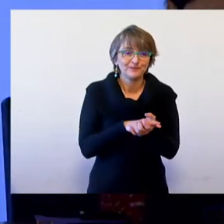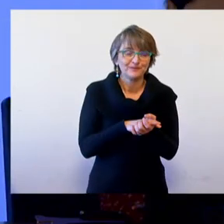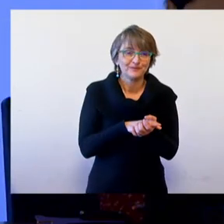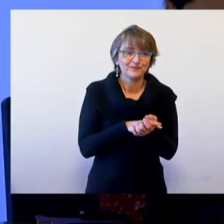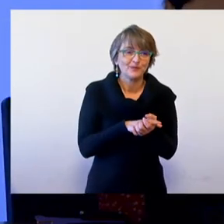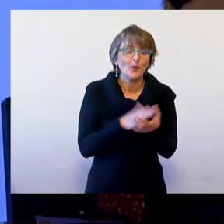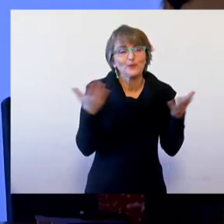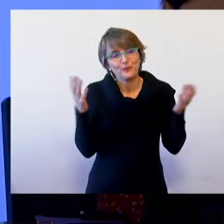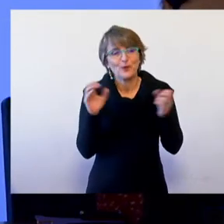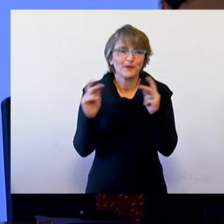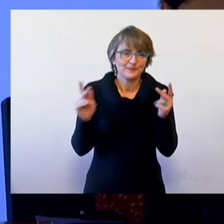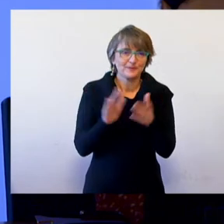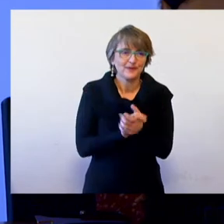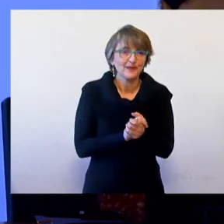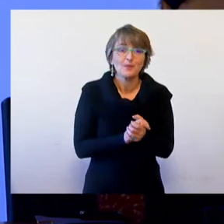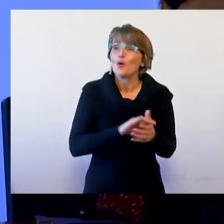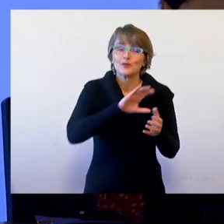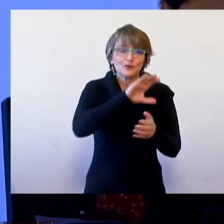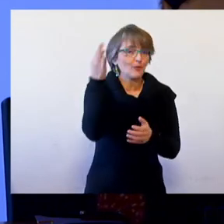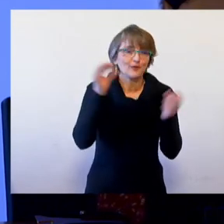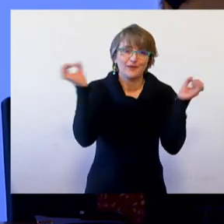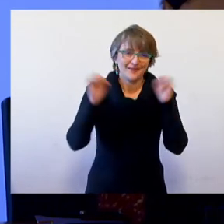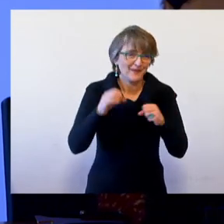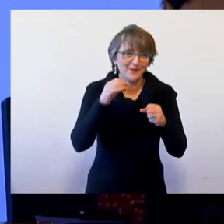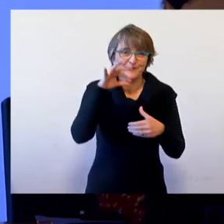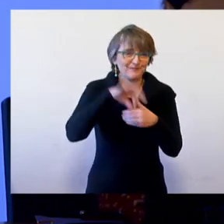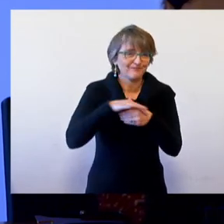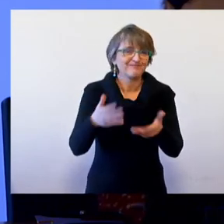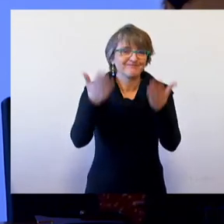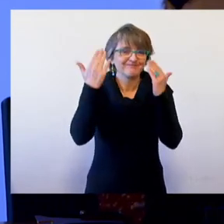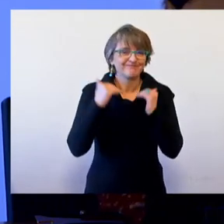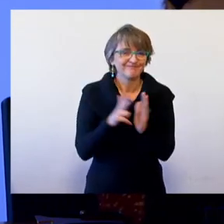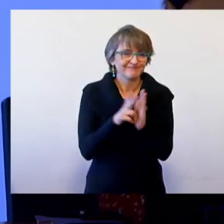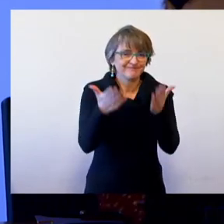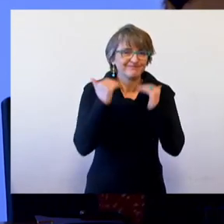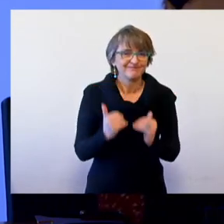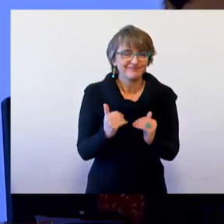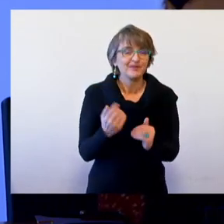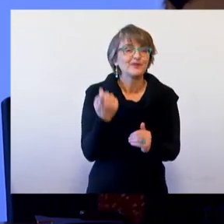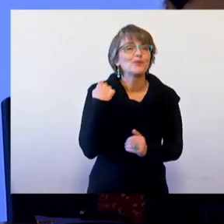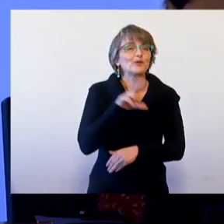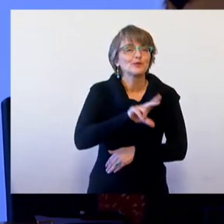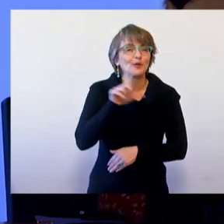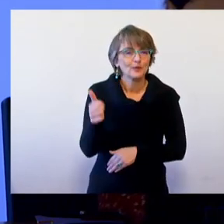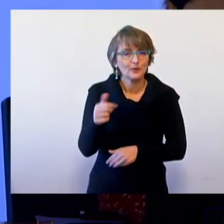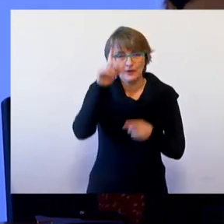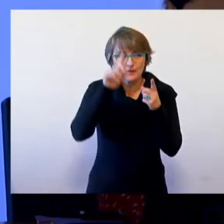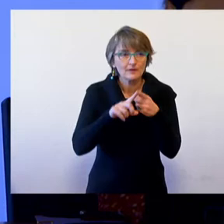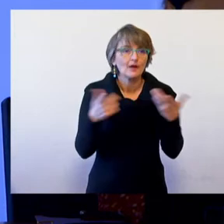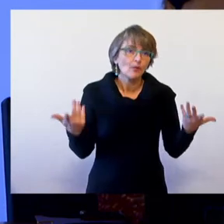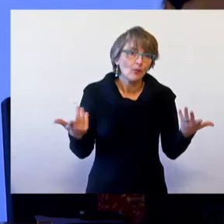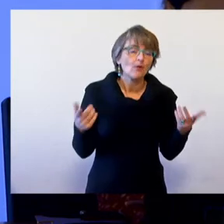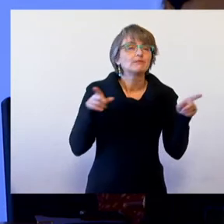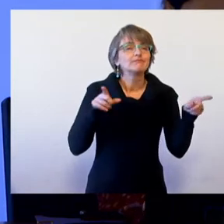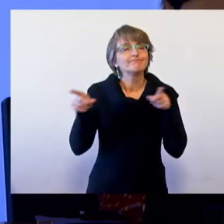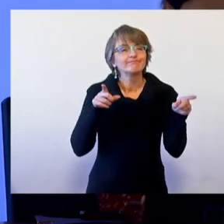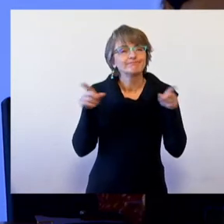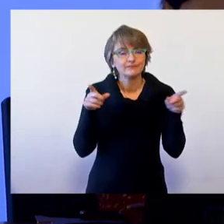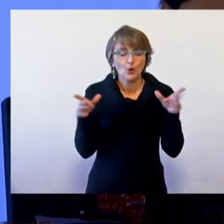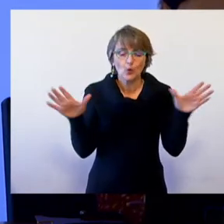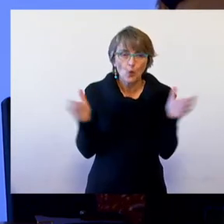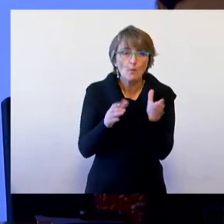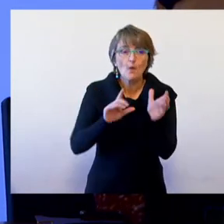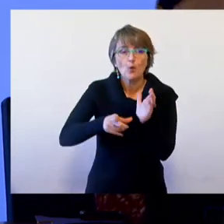bon, ok, unanimité. Affaire 32, convention de groupement de commandes entre la ville, la métropole,